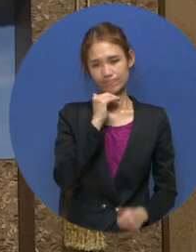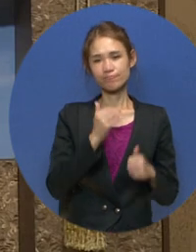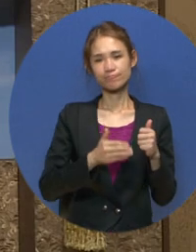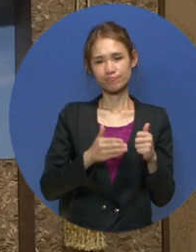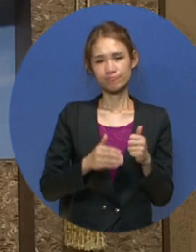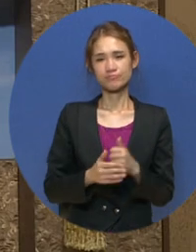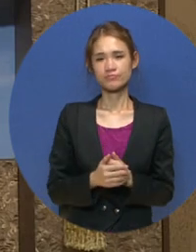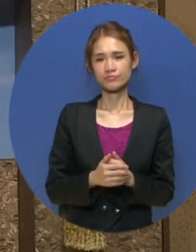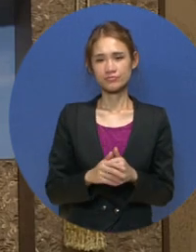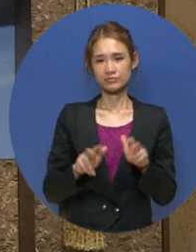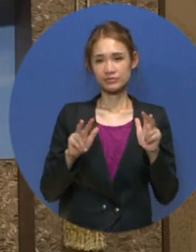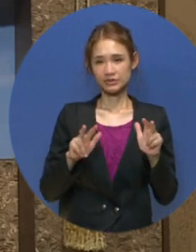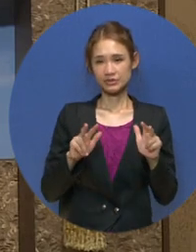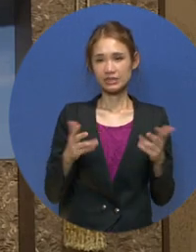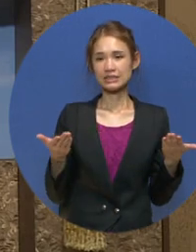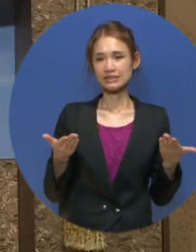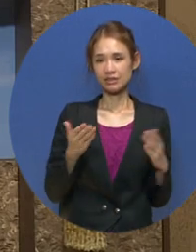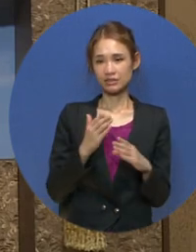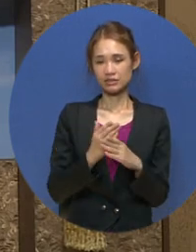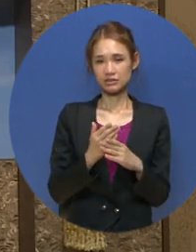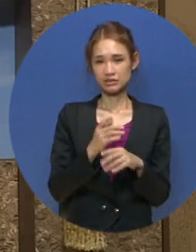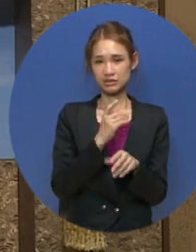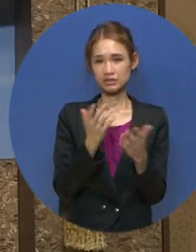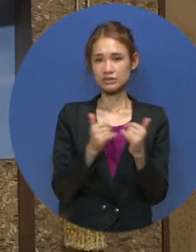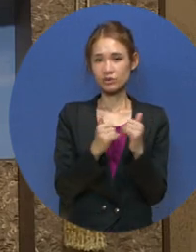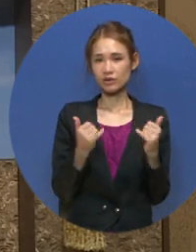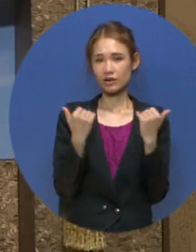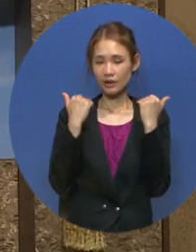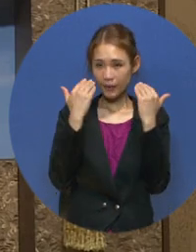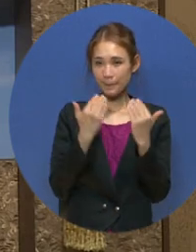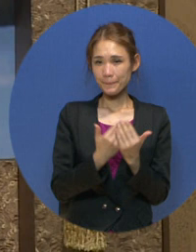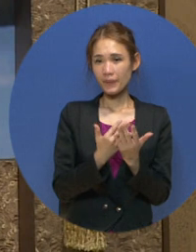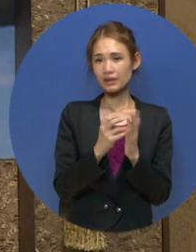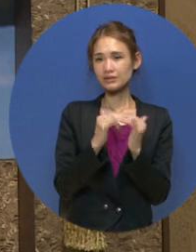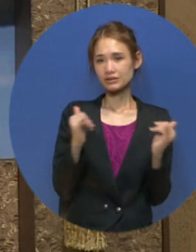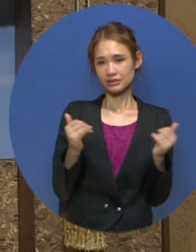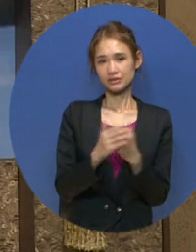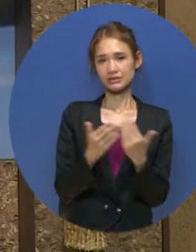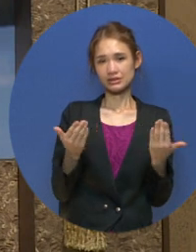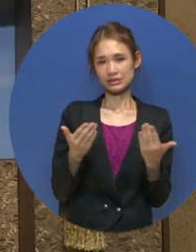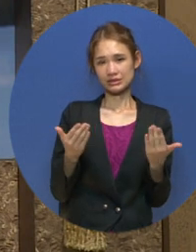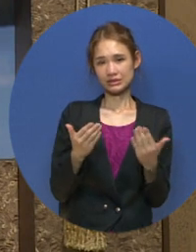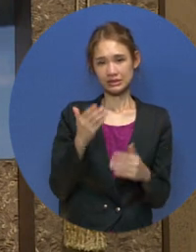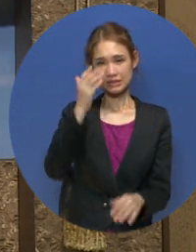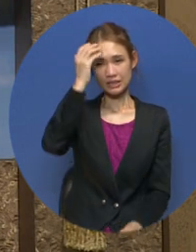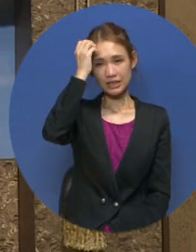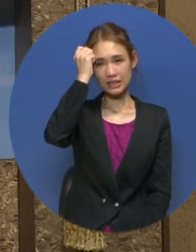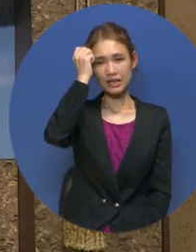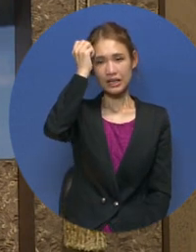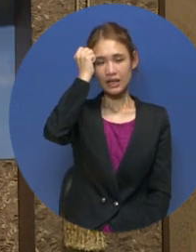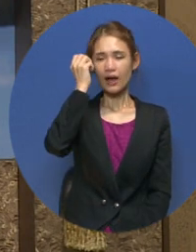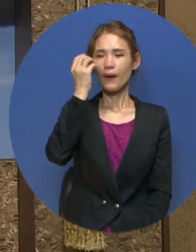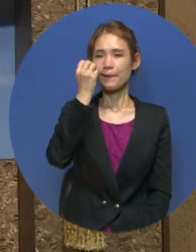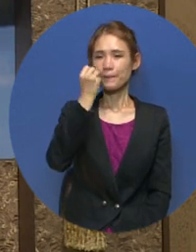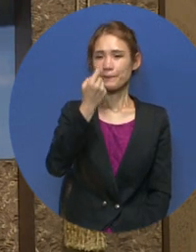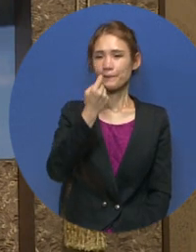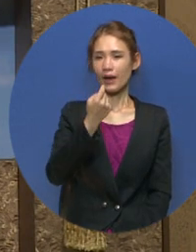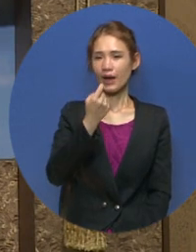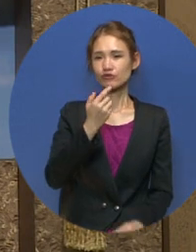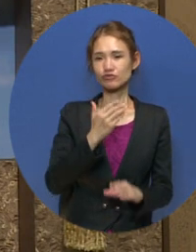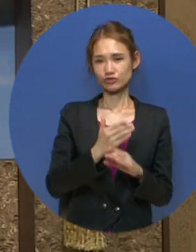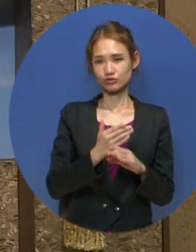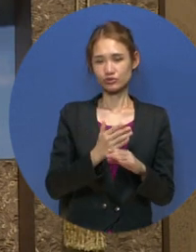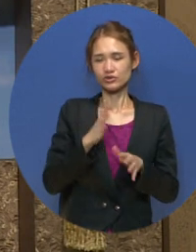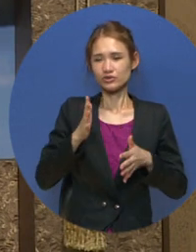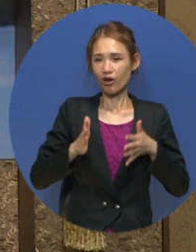네, 지금 이 일하고 계시는 우리 직원분들이 발달장애인 분들이시고 직무를 익혀가고 있고 예. 조금 서투를 수